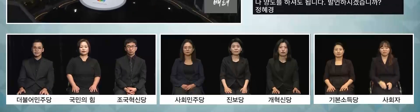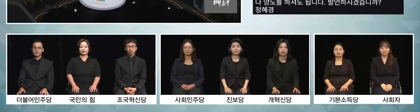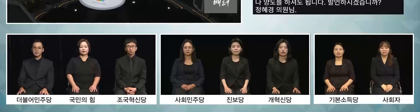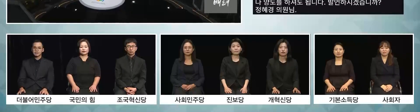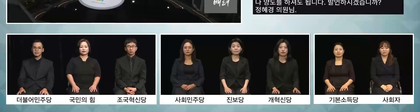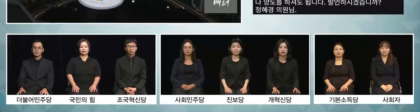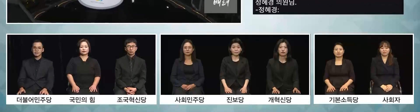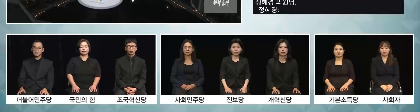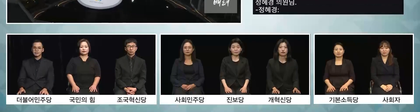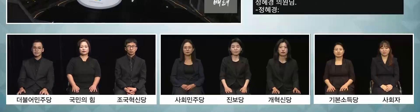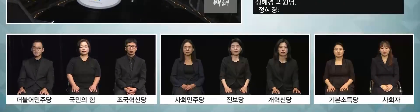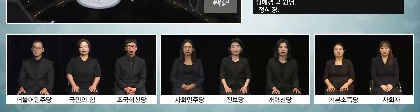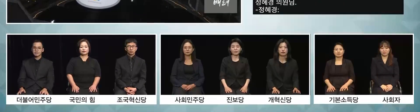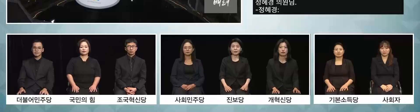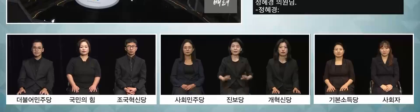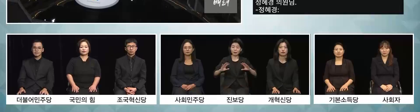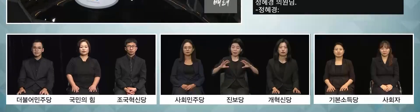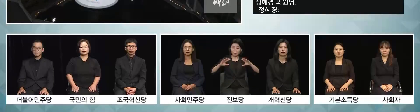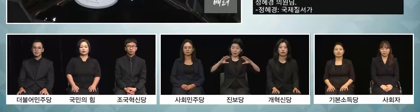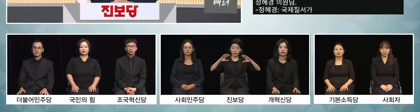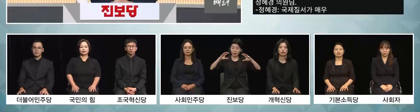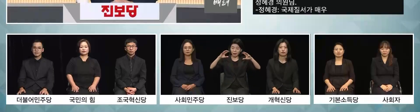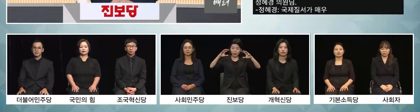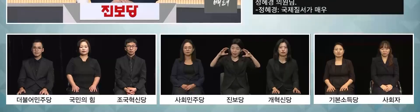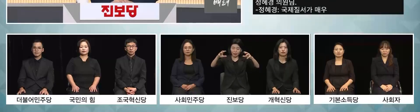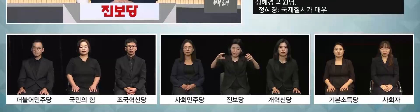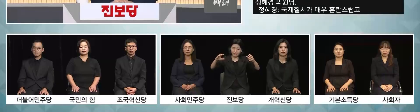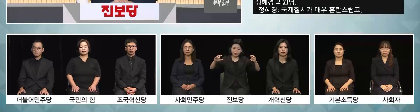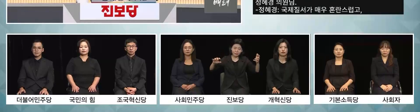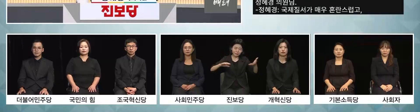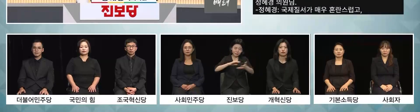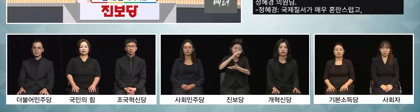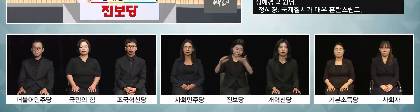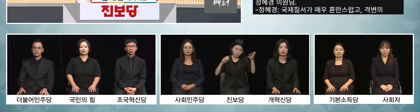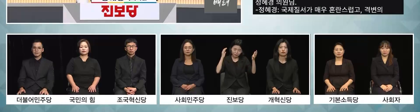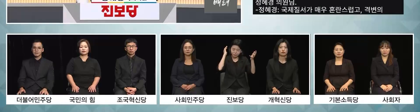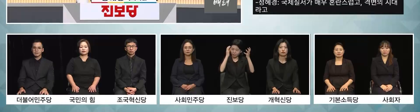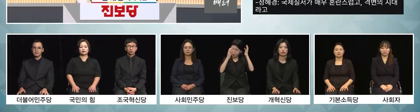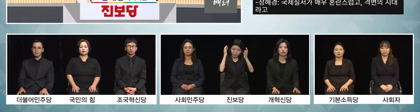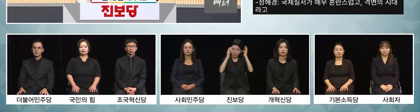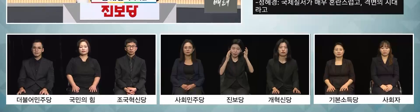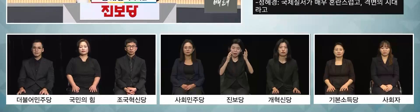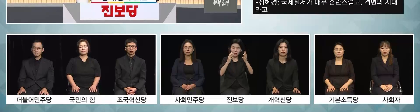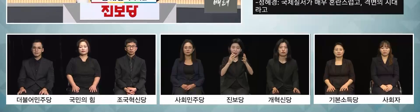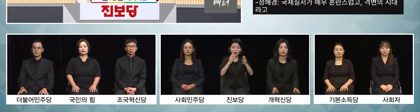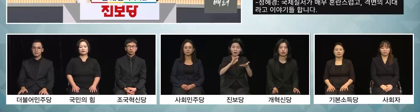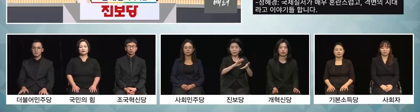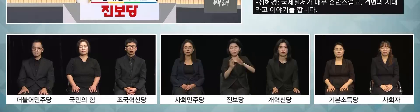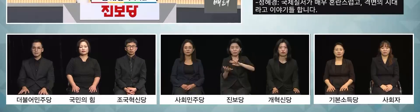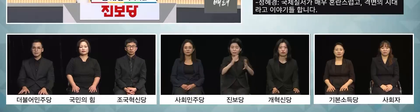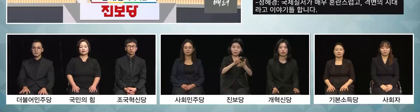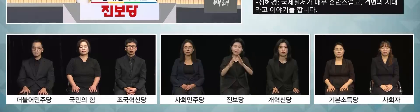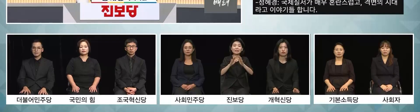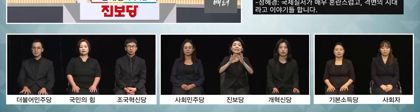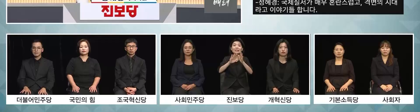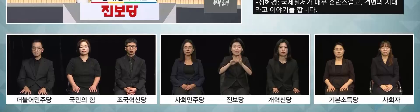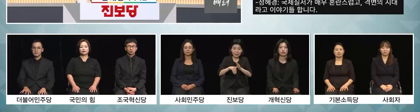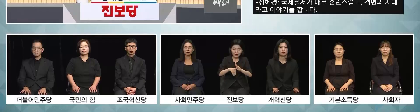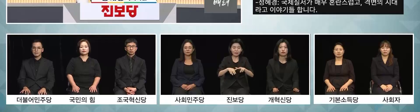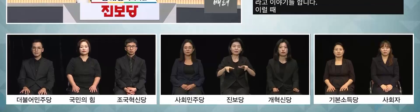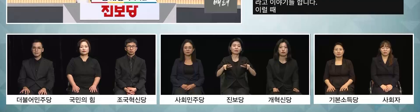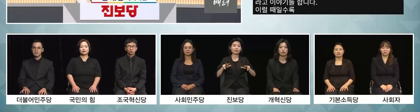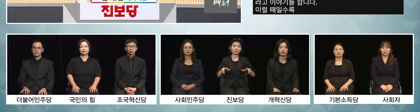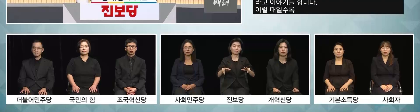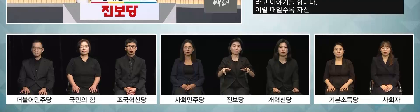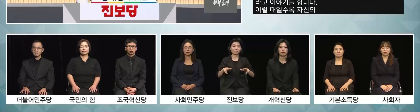예, 국제 질서가 매우 혼란스럽고 격변의 시대라고 이야기들 합니다. 이럴 때일수록